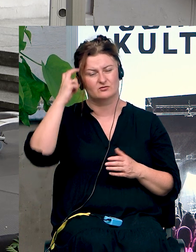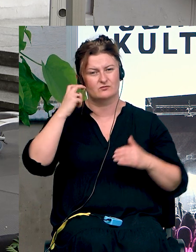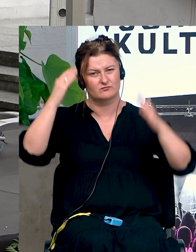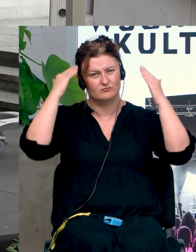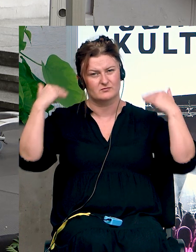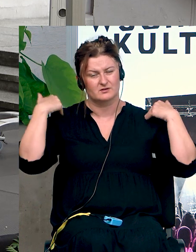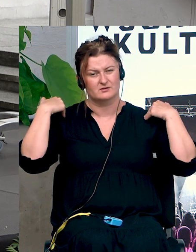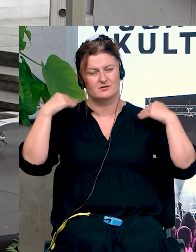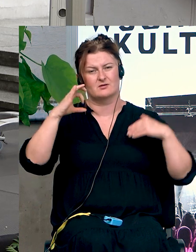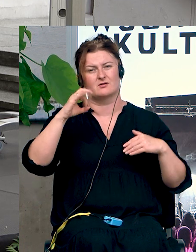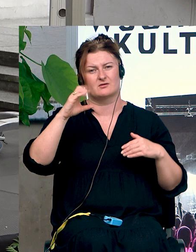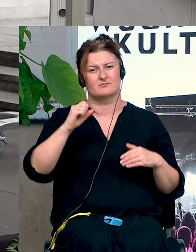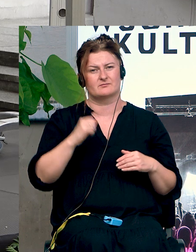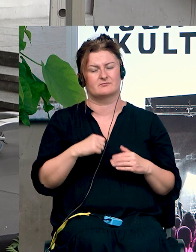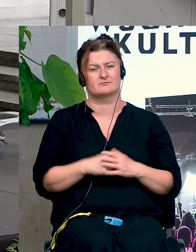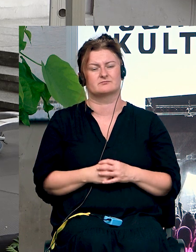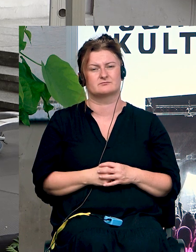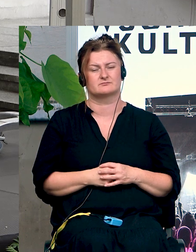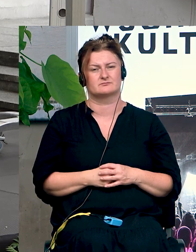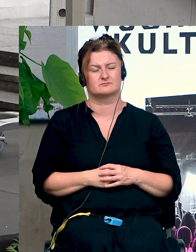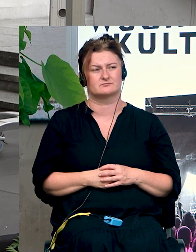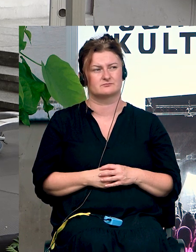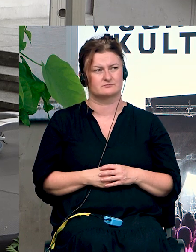że urodziłaś się w Івано-Франківську. Tak.